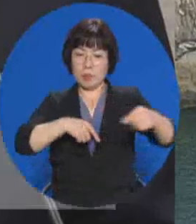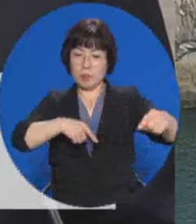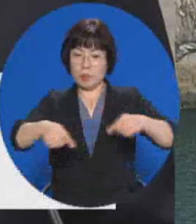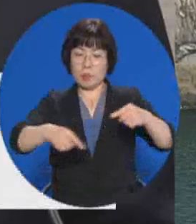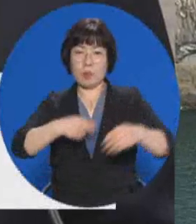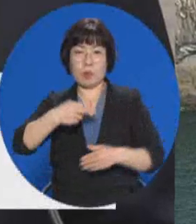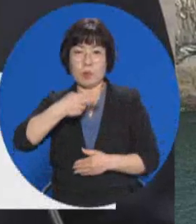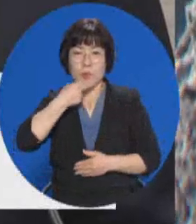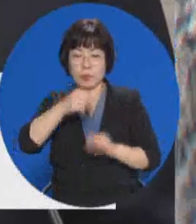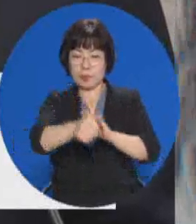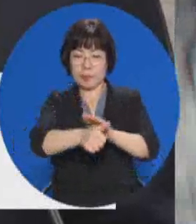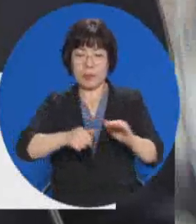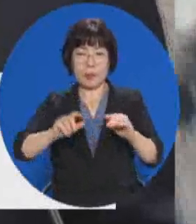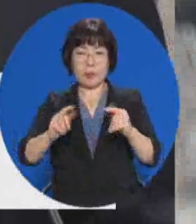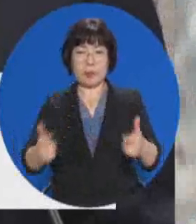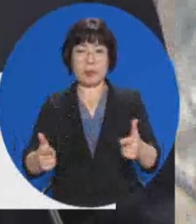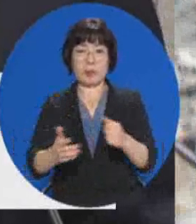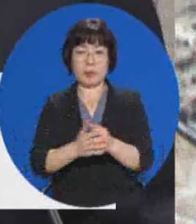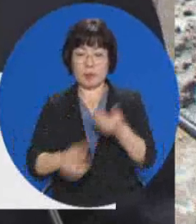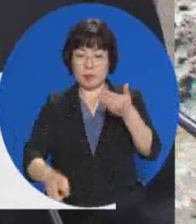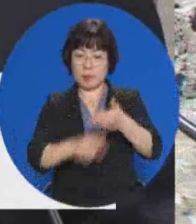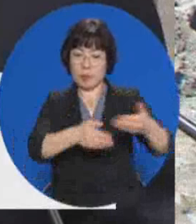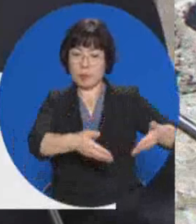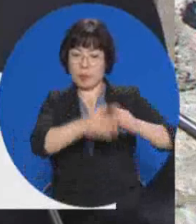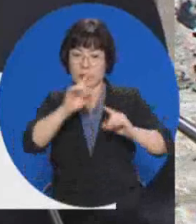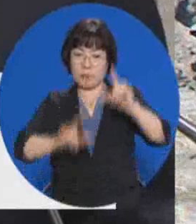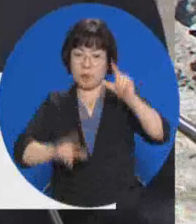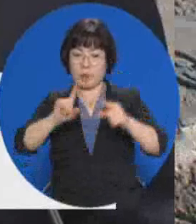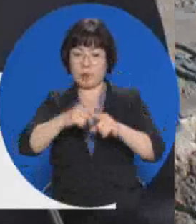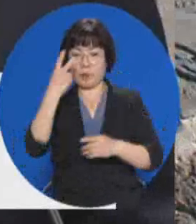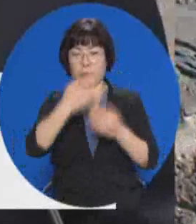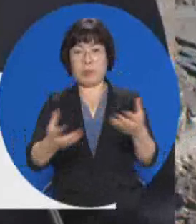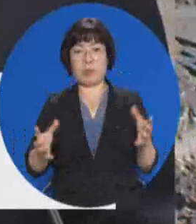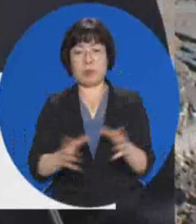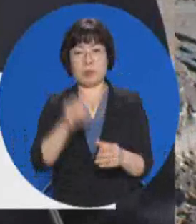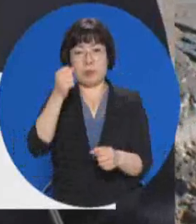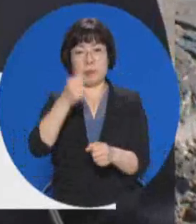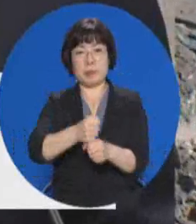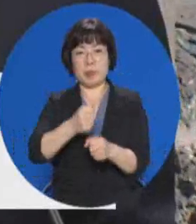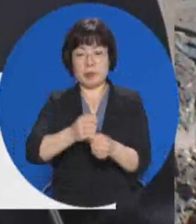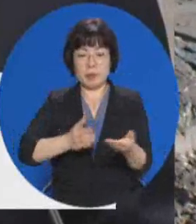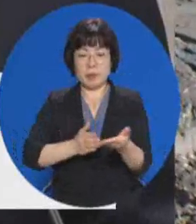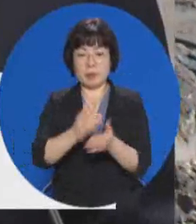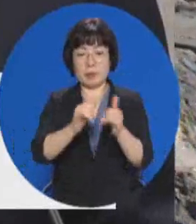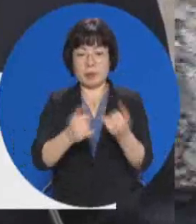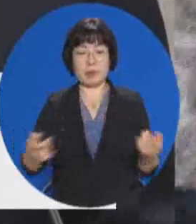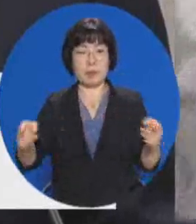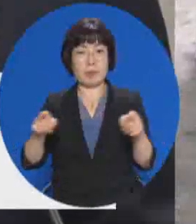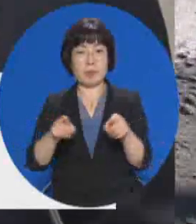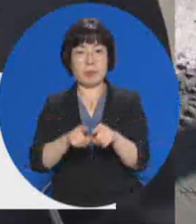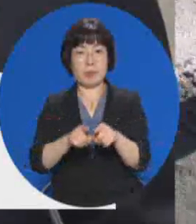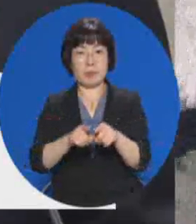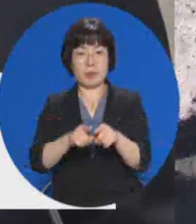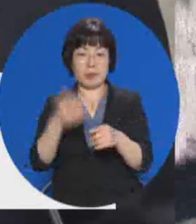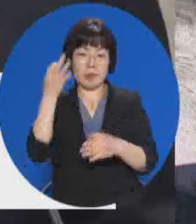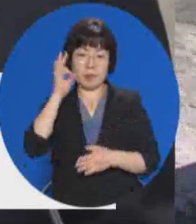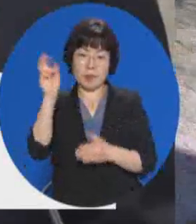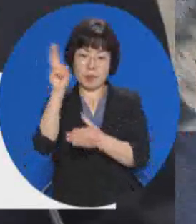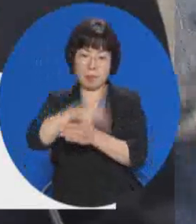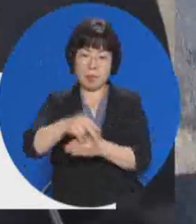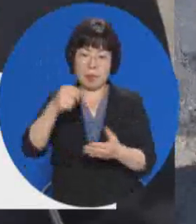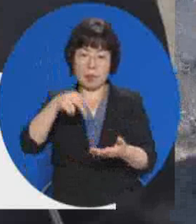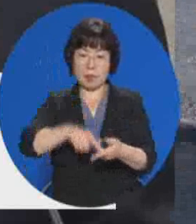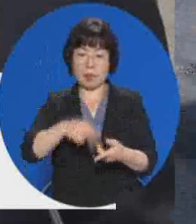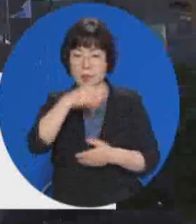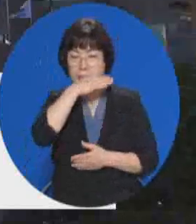없다고 발표할 것이 아니라 난개발 실태 조사단을 만들어서 전문가와 함께 인허가 과정의